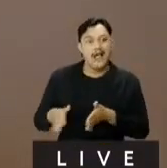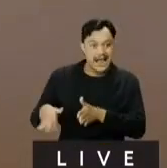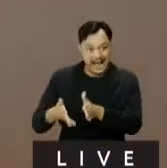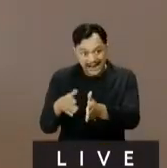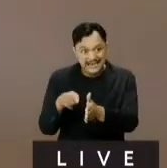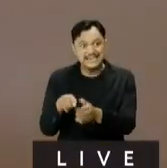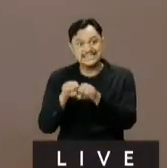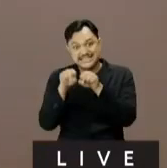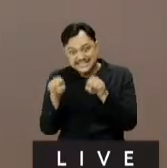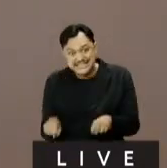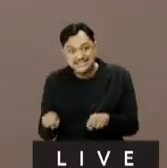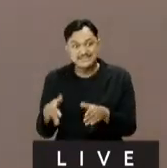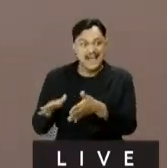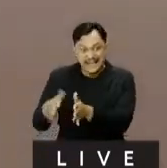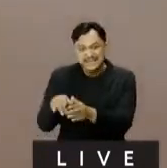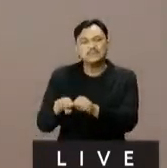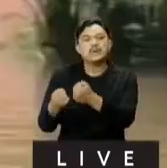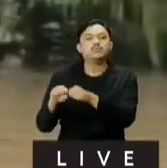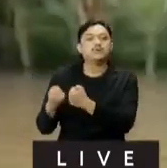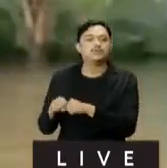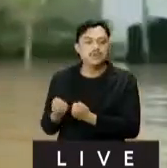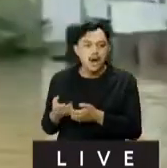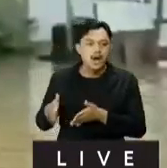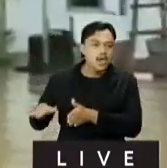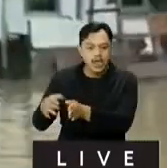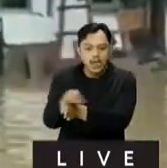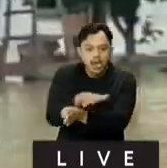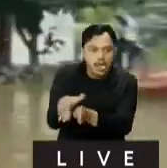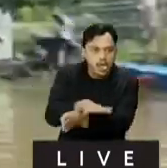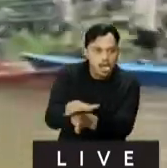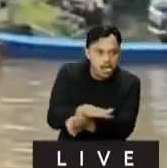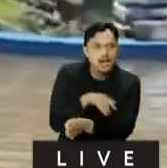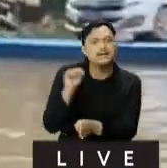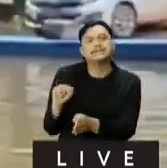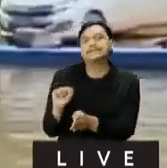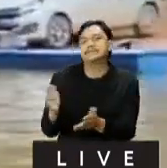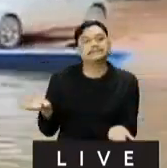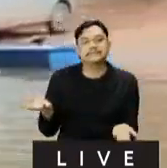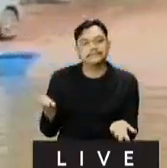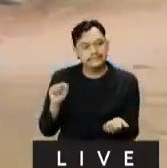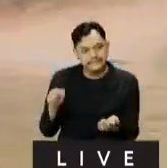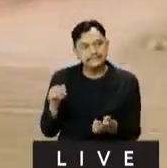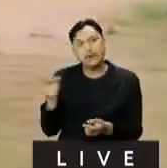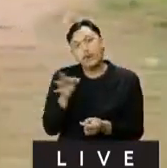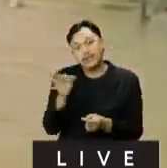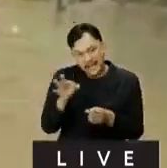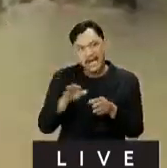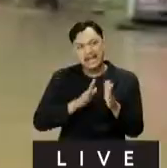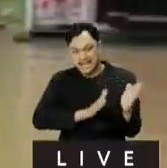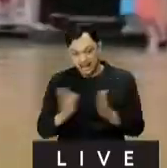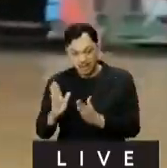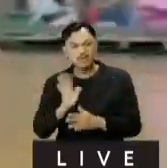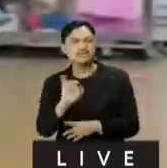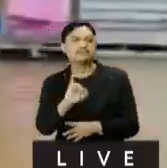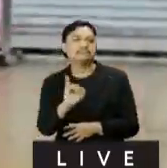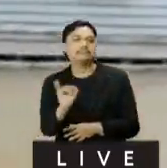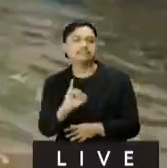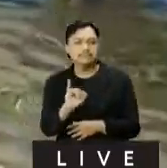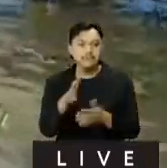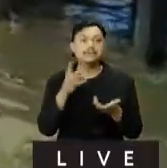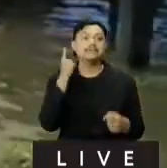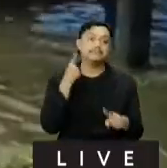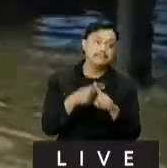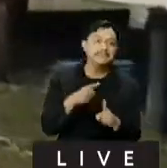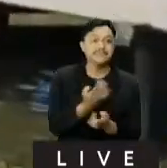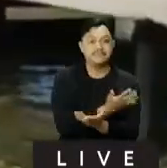masalah daerah aliran sungai yang bermasalah, masalah tata ruang, sampai pada pola hidup